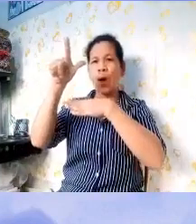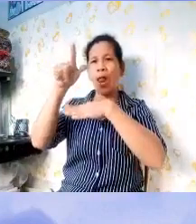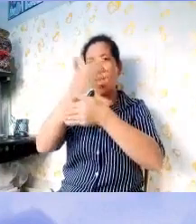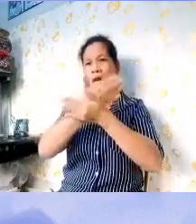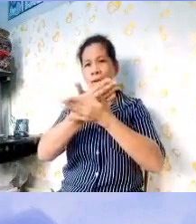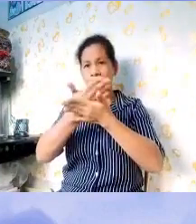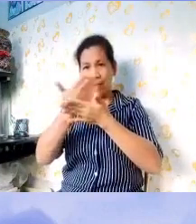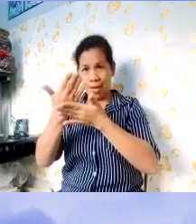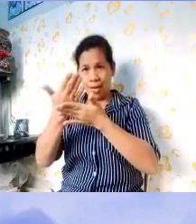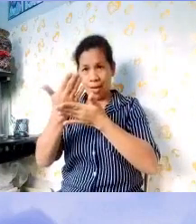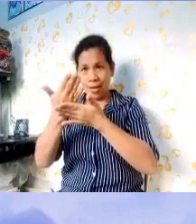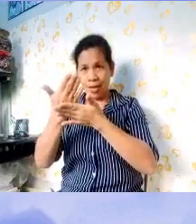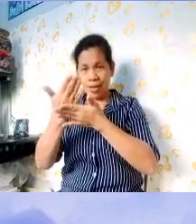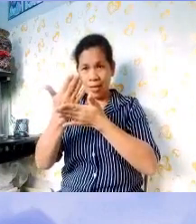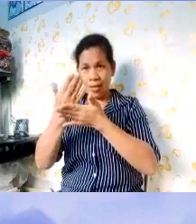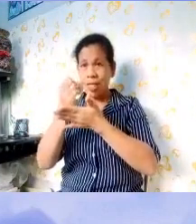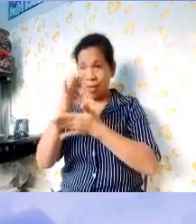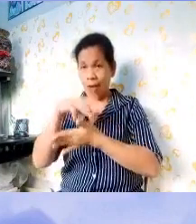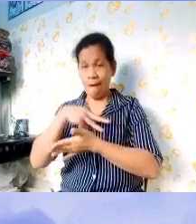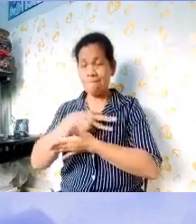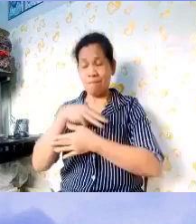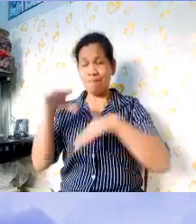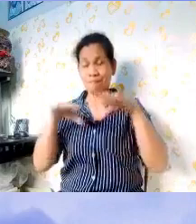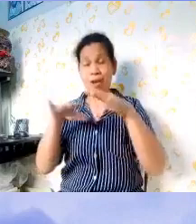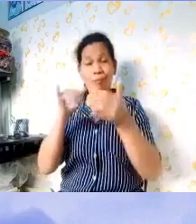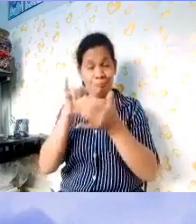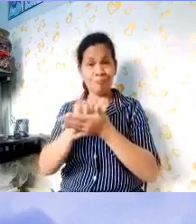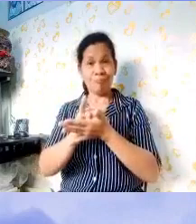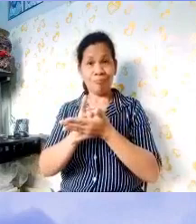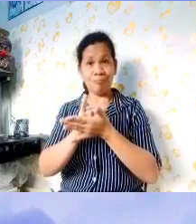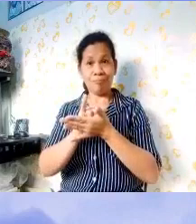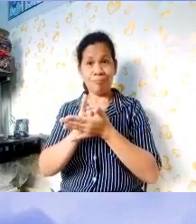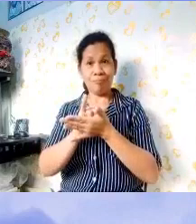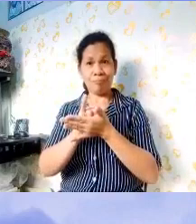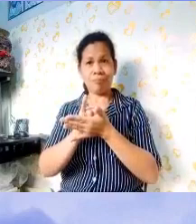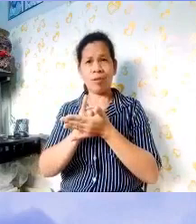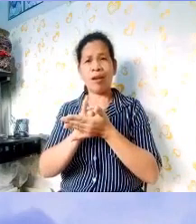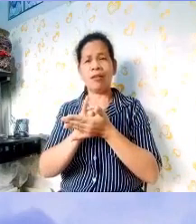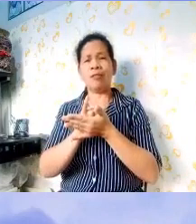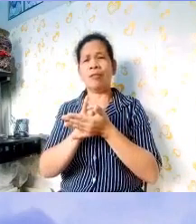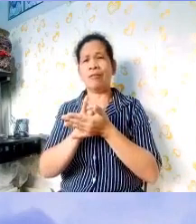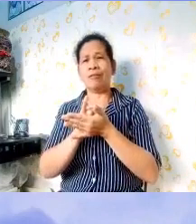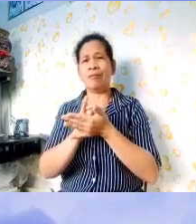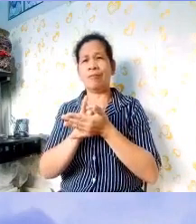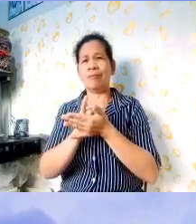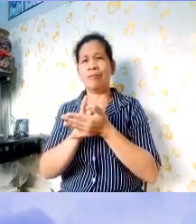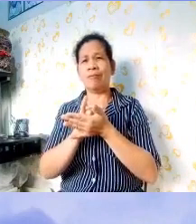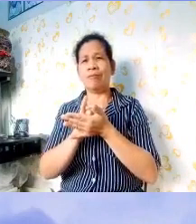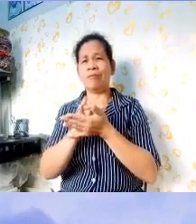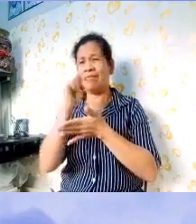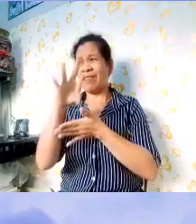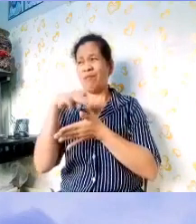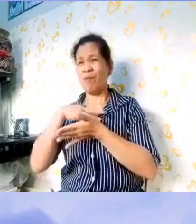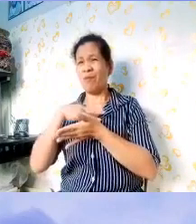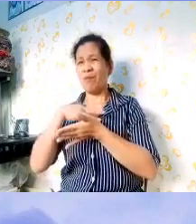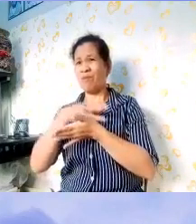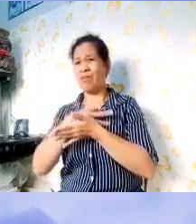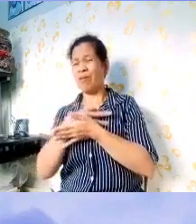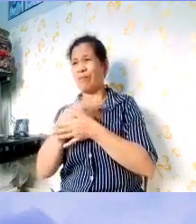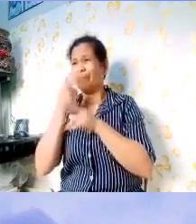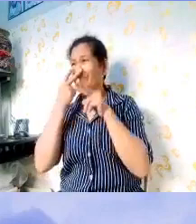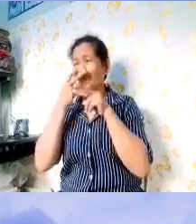ganun po ang gawin natin, mga kapatid, ay napakarami po sa kaliwat kanan, ay nariyan po ang